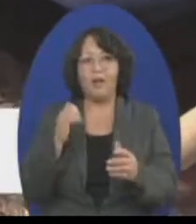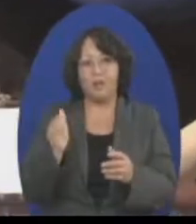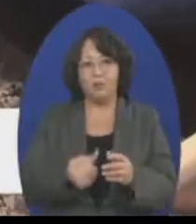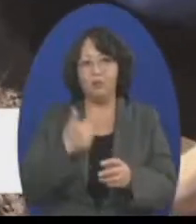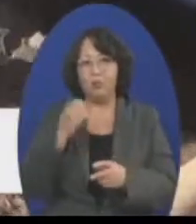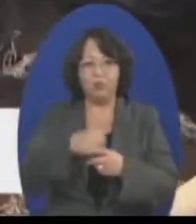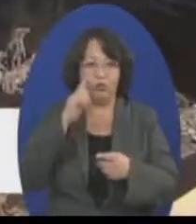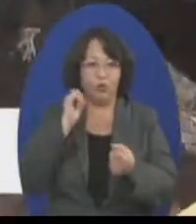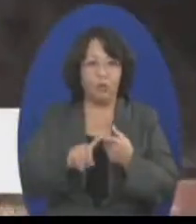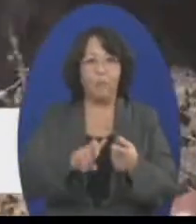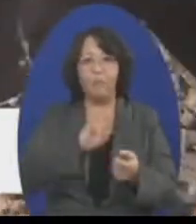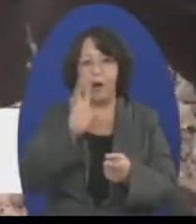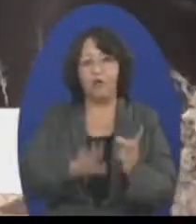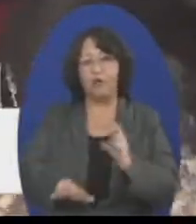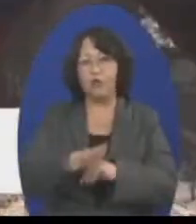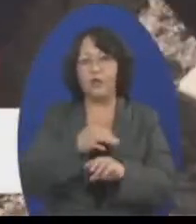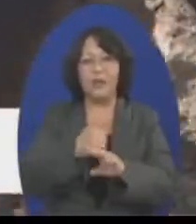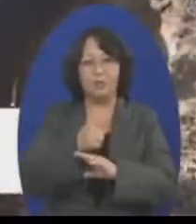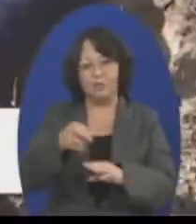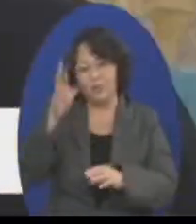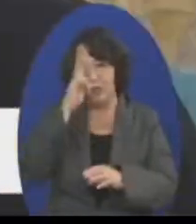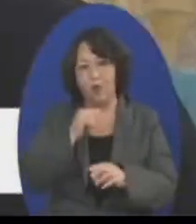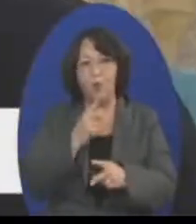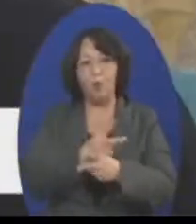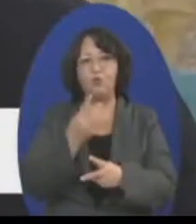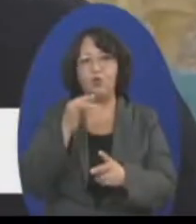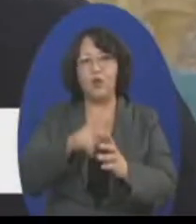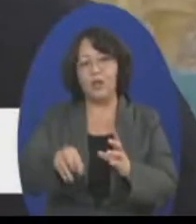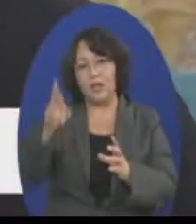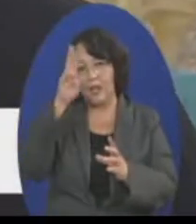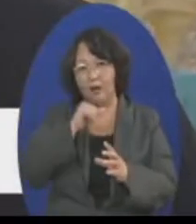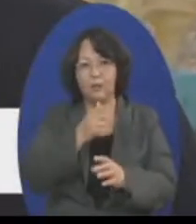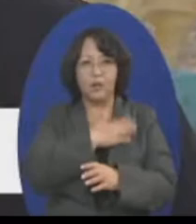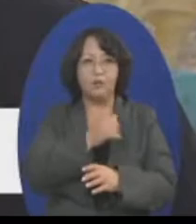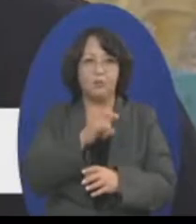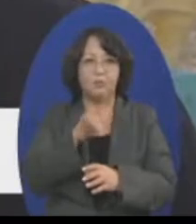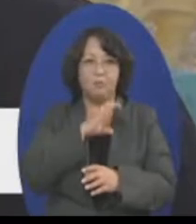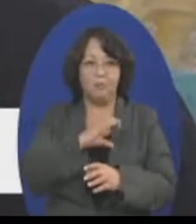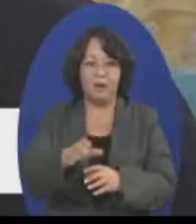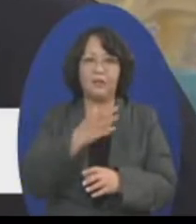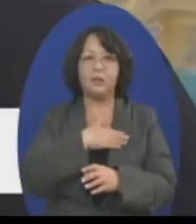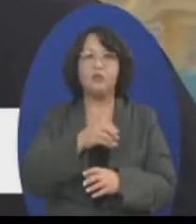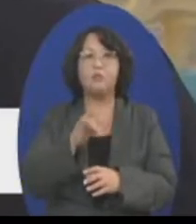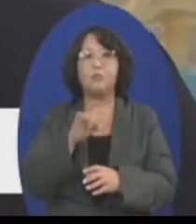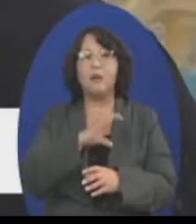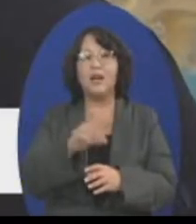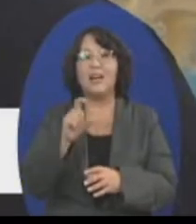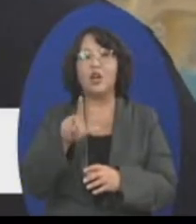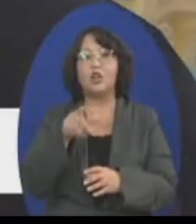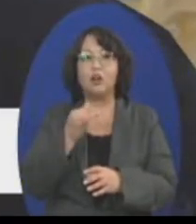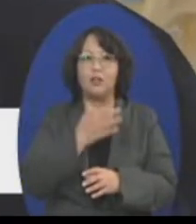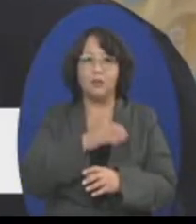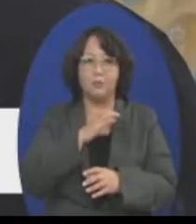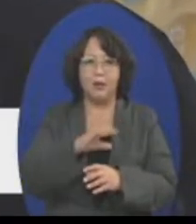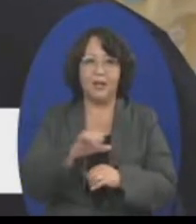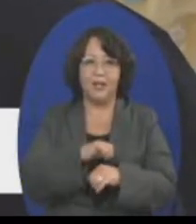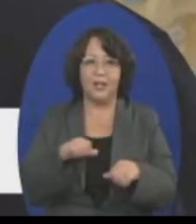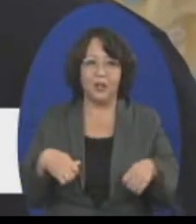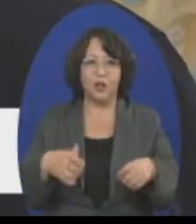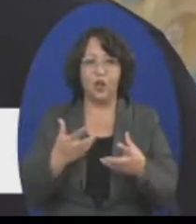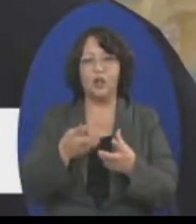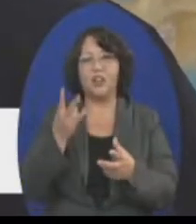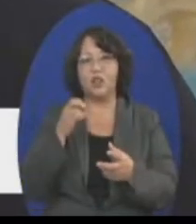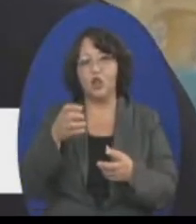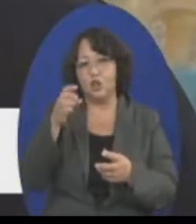төвчлүүлэх зорилготой. Байгаль орчин ажилчлалын яам, хууль зүйн дотоод төргийн яам, цагдаагийн ерхий газар, цагдаагийн ерхий газрын экологийн цагдаагийн албан за иргэд олон нийт төрийн